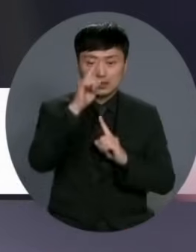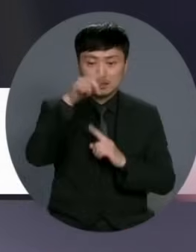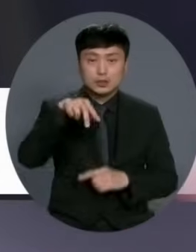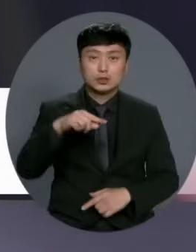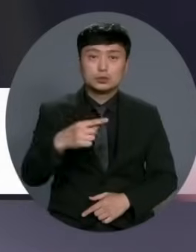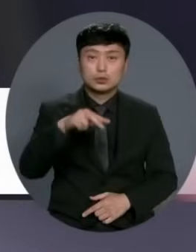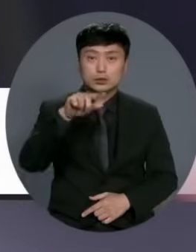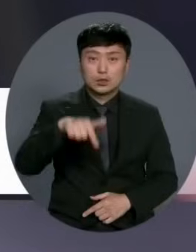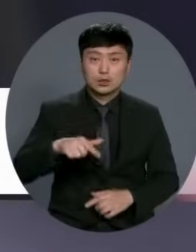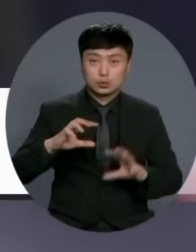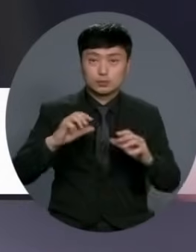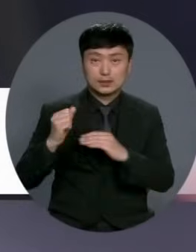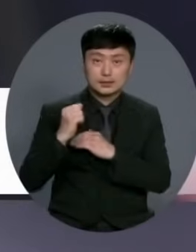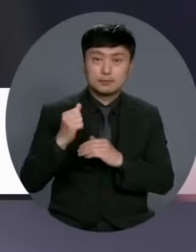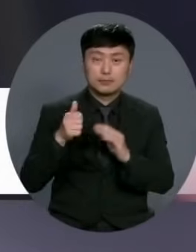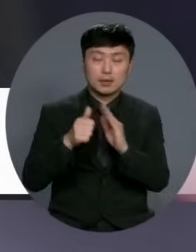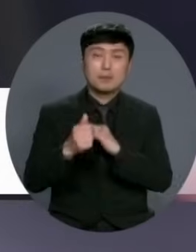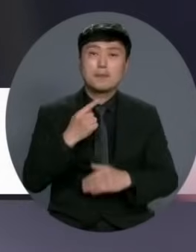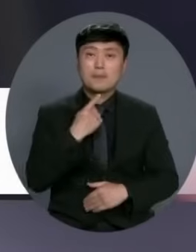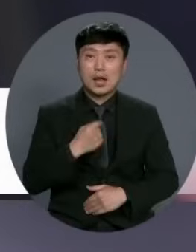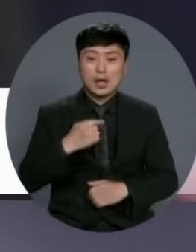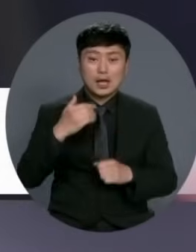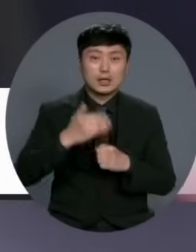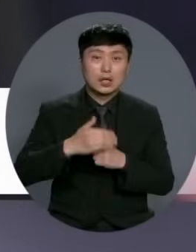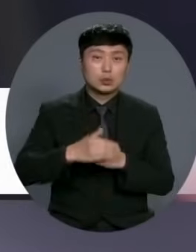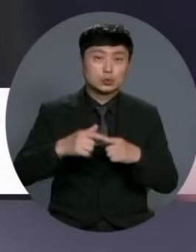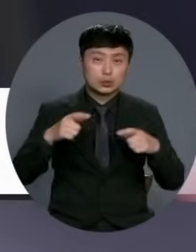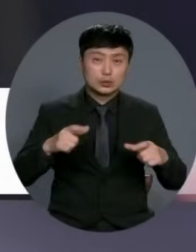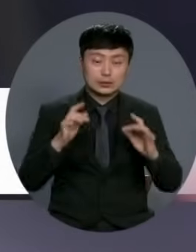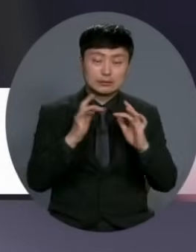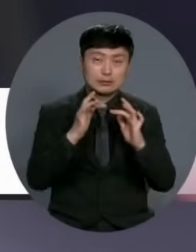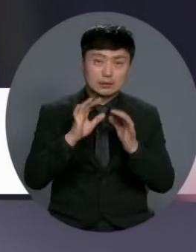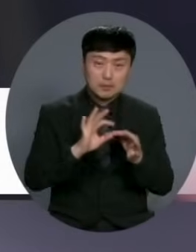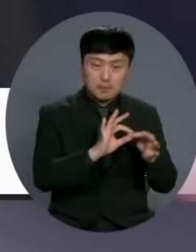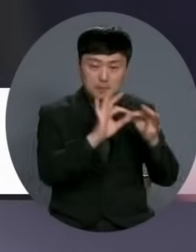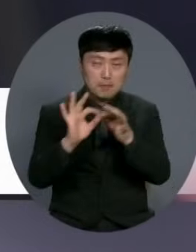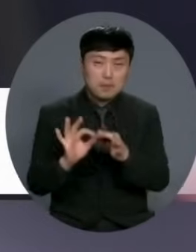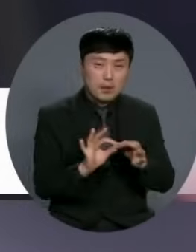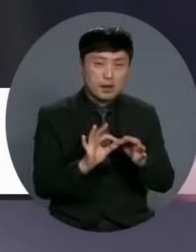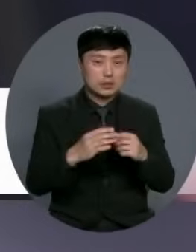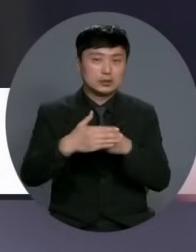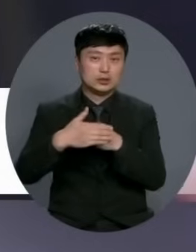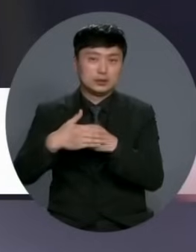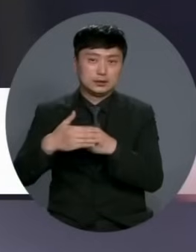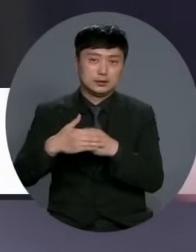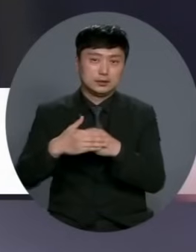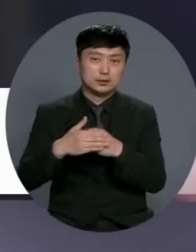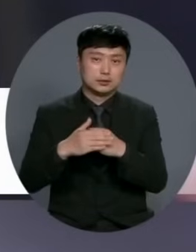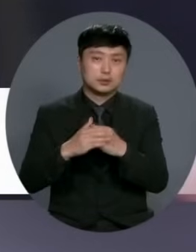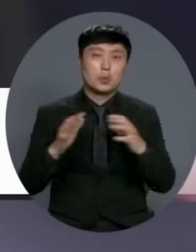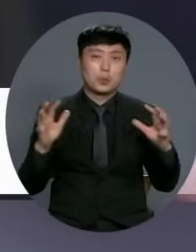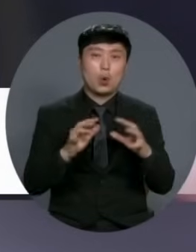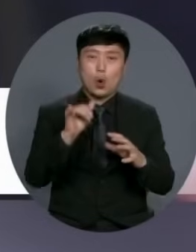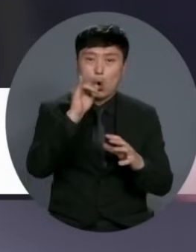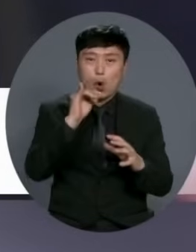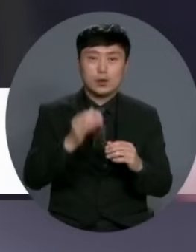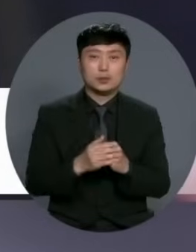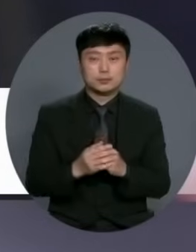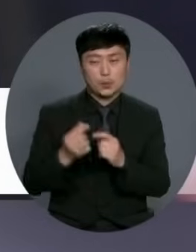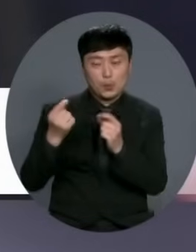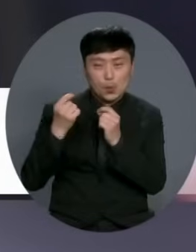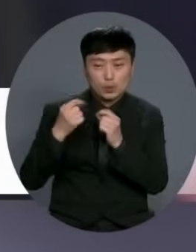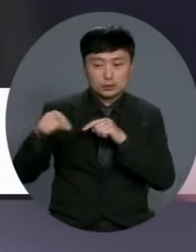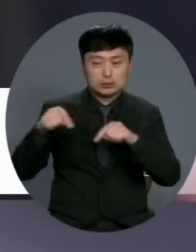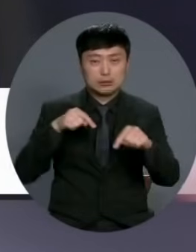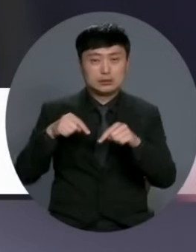이준석 전 국민의힘 대표가 대구에서 열랑망 지지자 모임을 가졌습니다. 위기에 빠진 보수, 정치권이